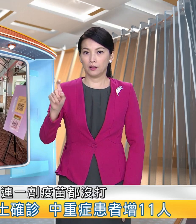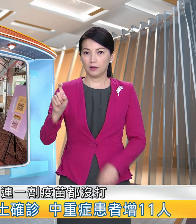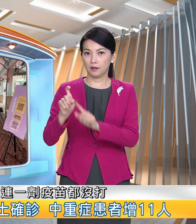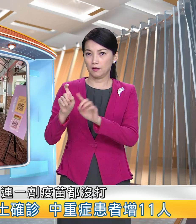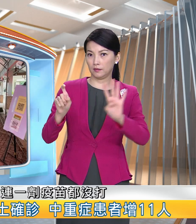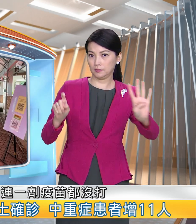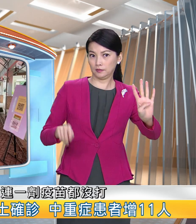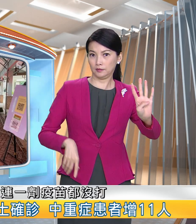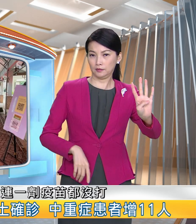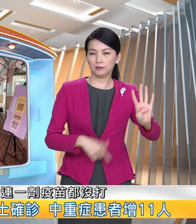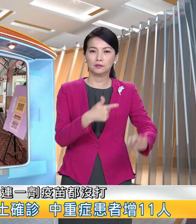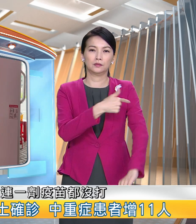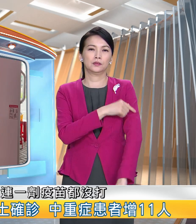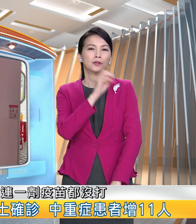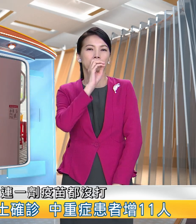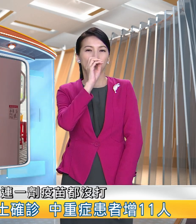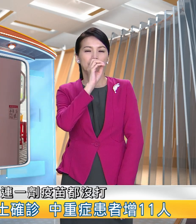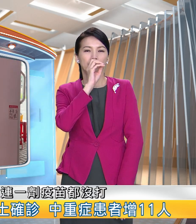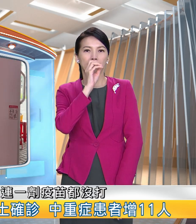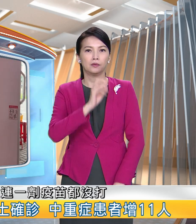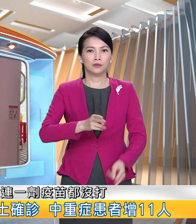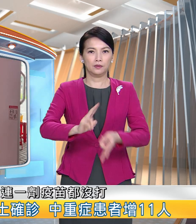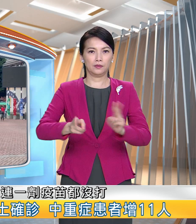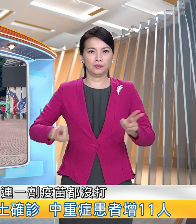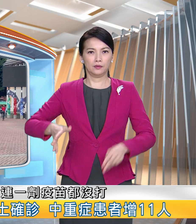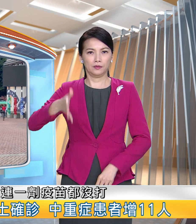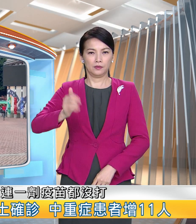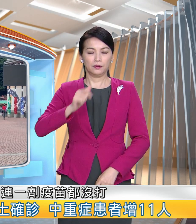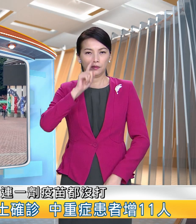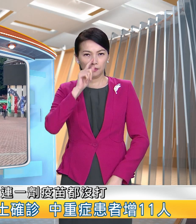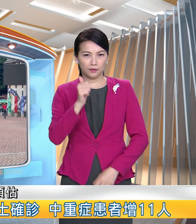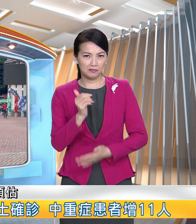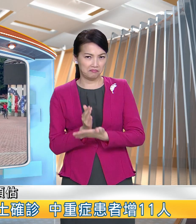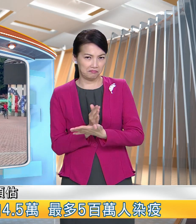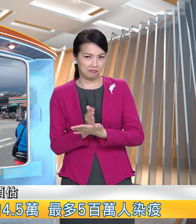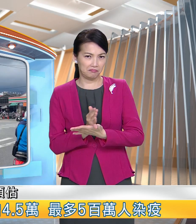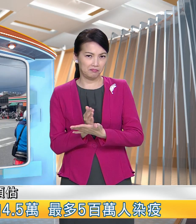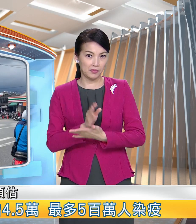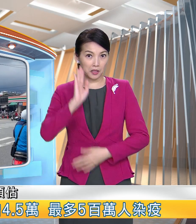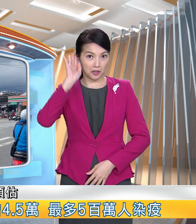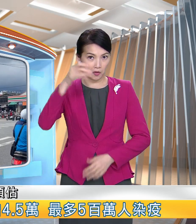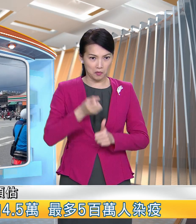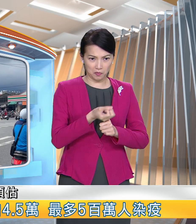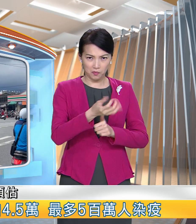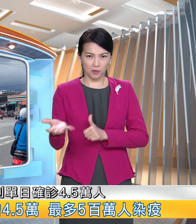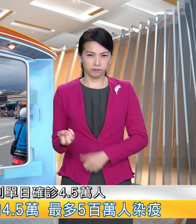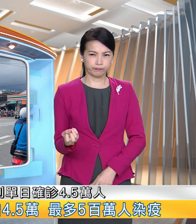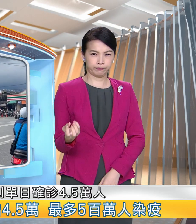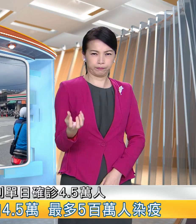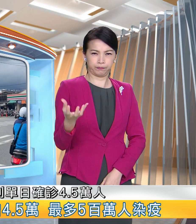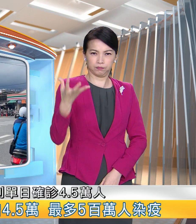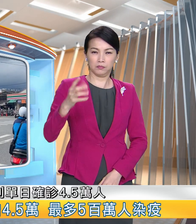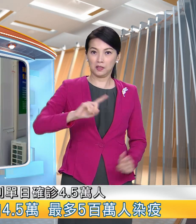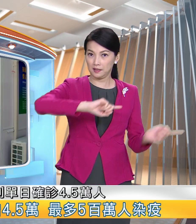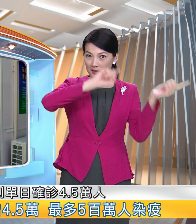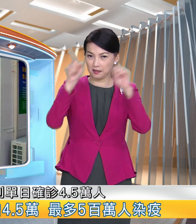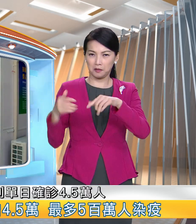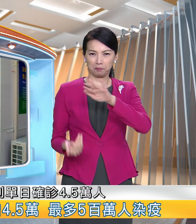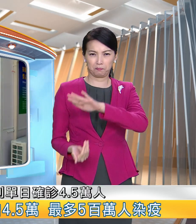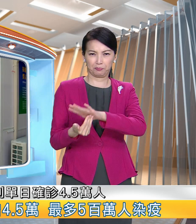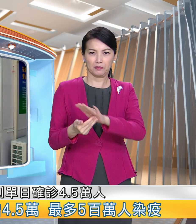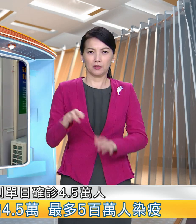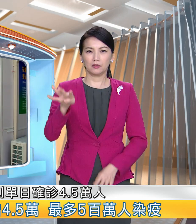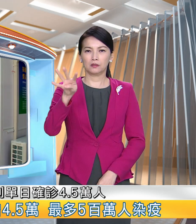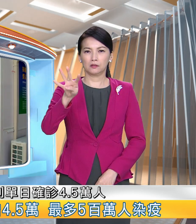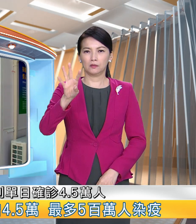们当中有4个人连一剂疫苗都没打。指挥官陈时中预估，国内最高峰会到单